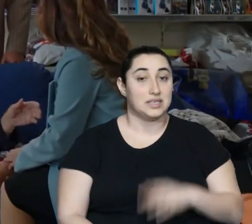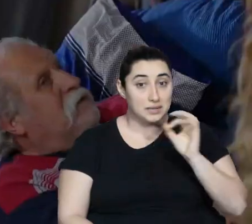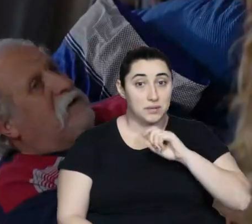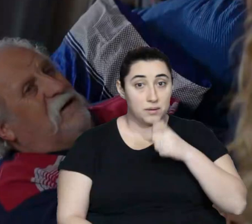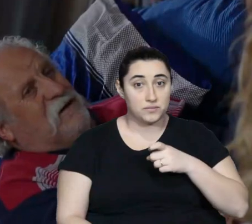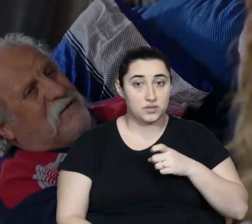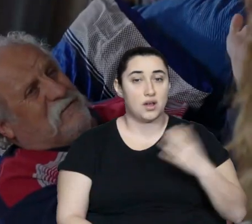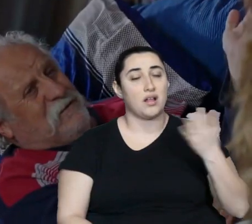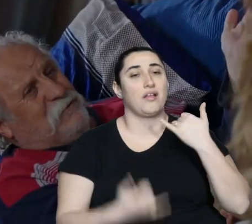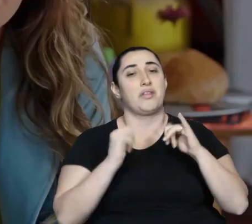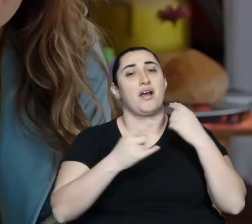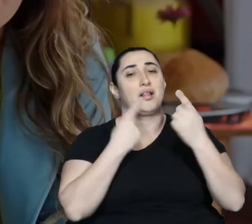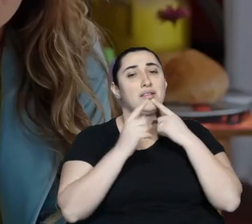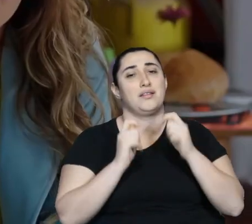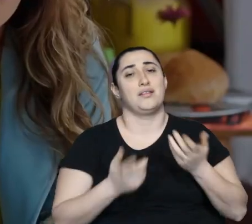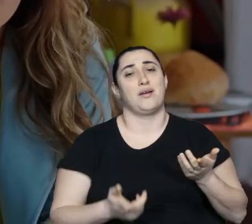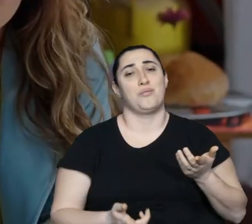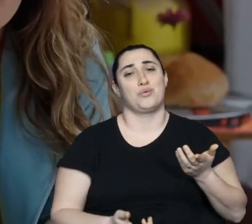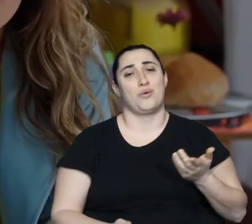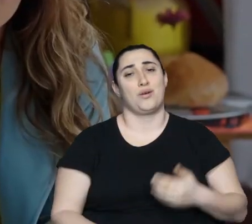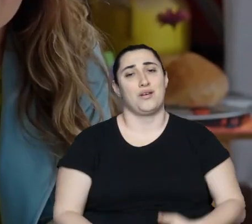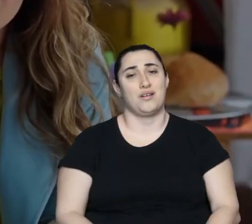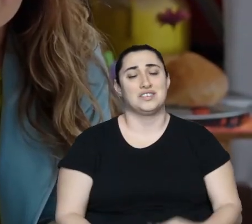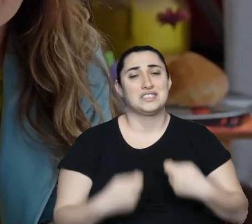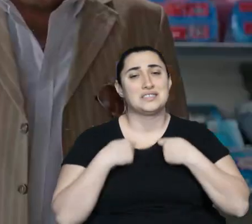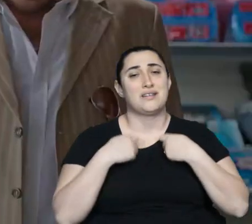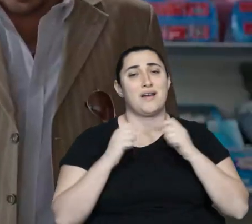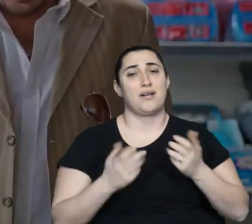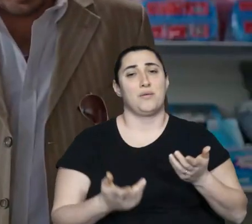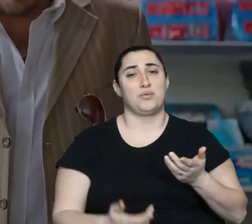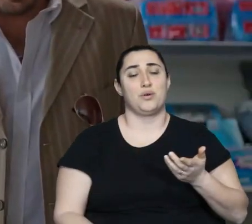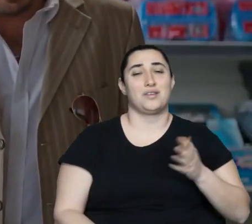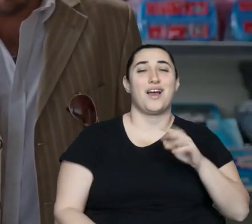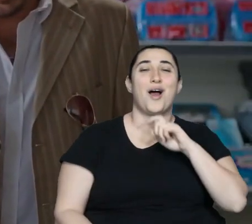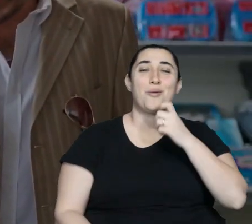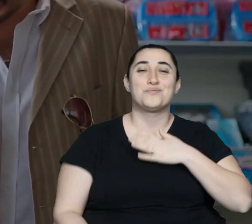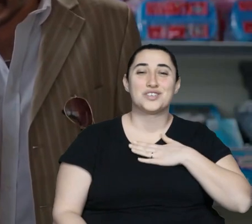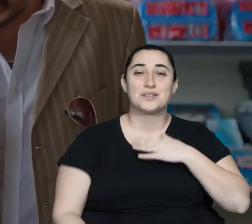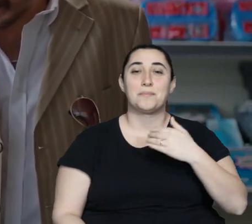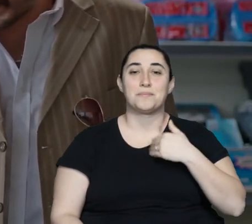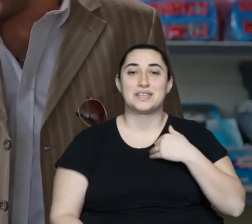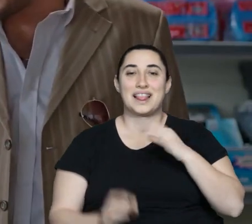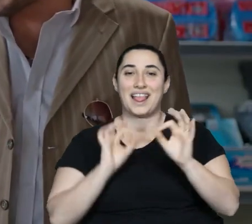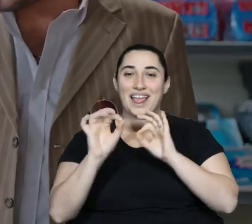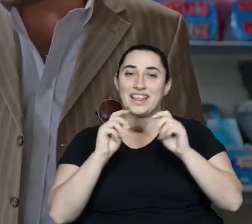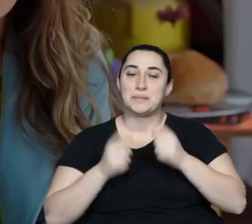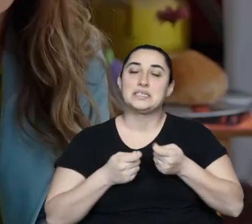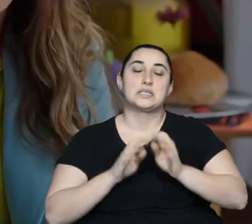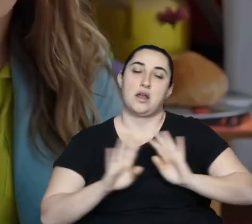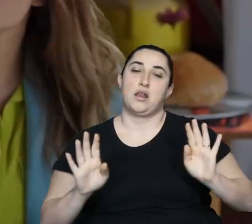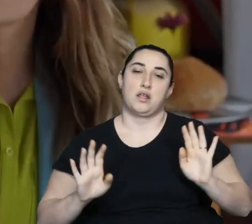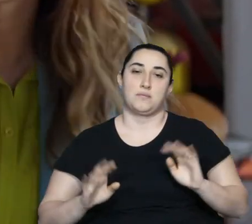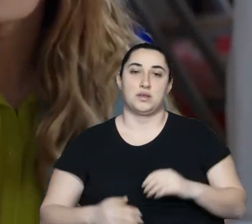mi amcam? Hala tatil diyorlar. Hala tatilde ısrar ediyorlar. Amcacığım bizde tehdit var, ısrar